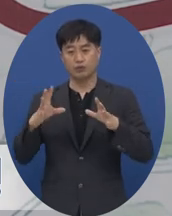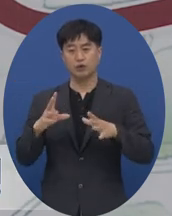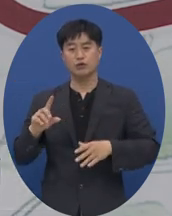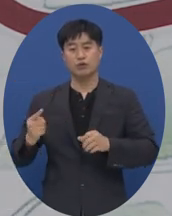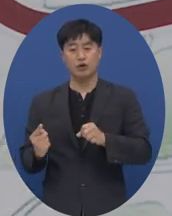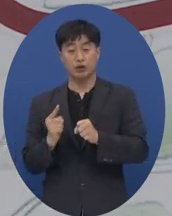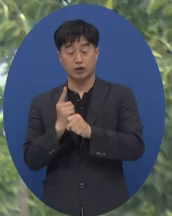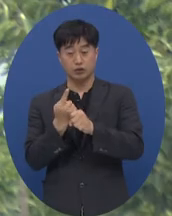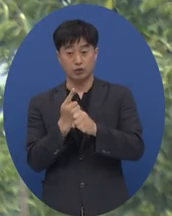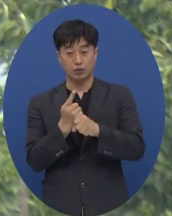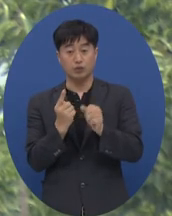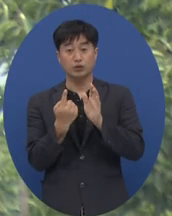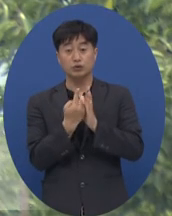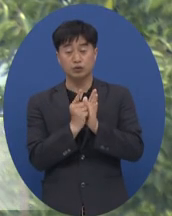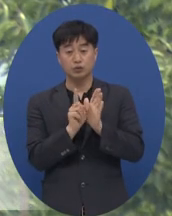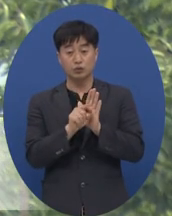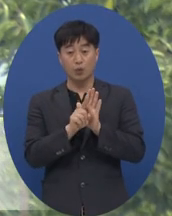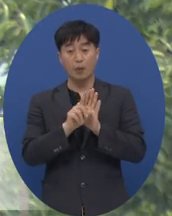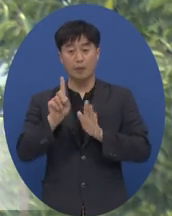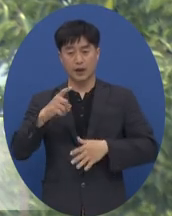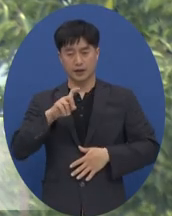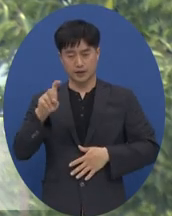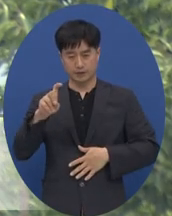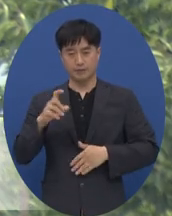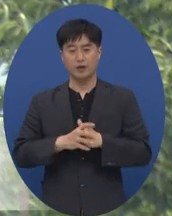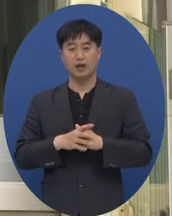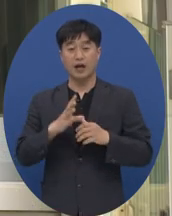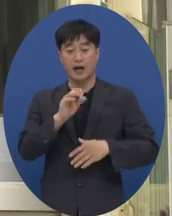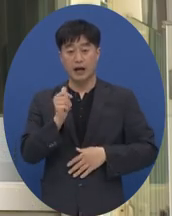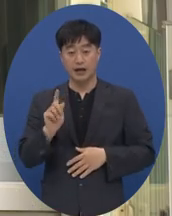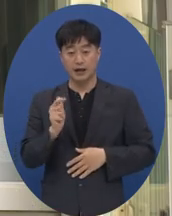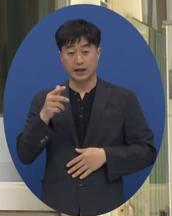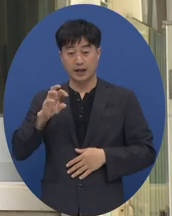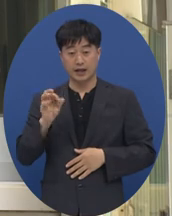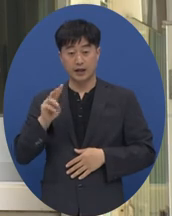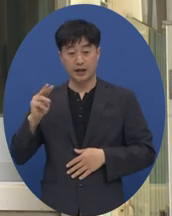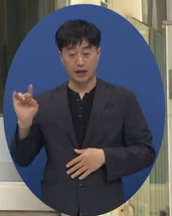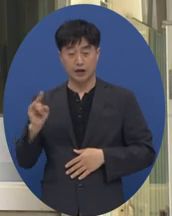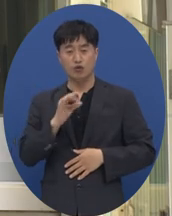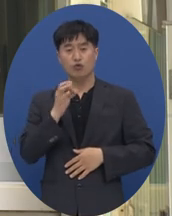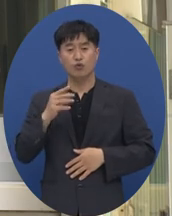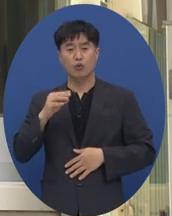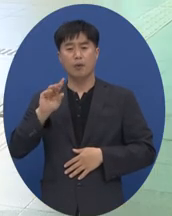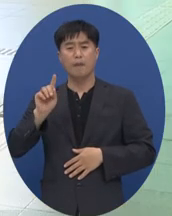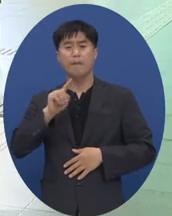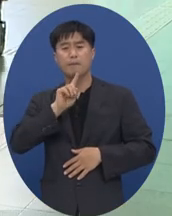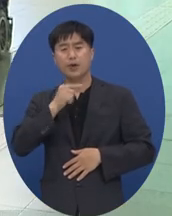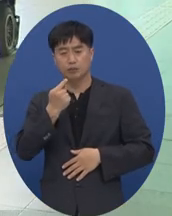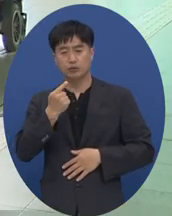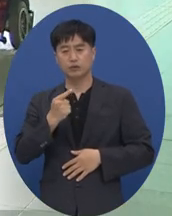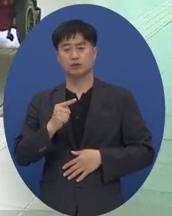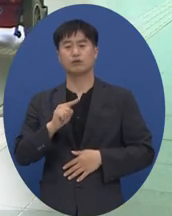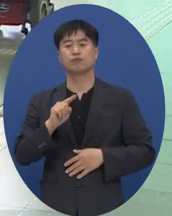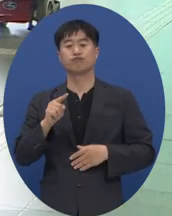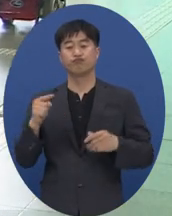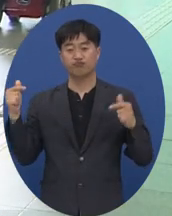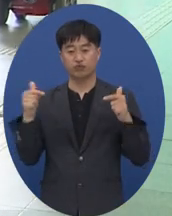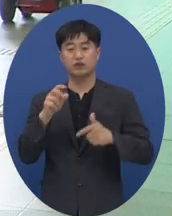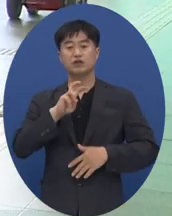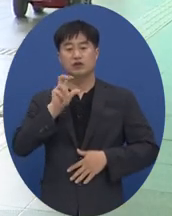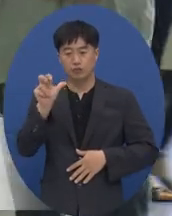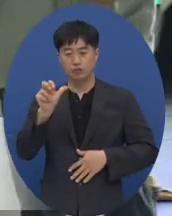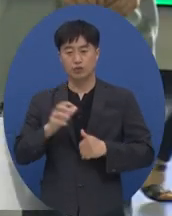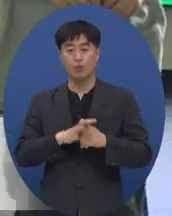운행할 수 있습니다. 한양대 여의도 구간은 기존 100분에서 신안산선 급행 기준 25분으로, 원시 여의도 간